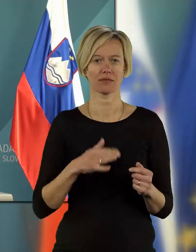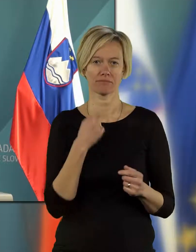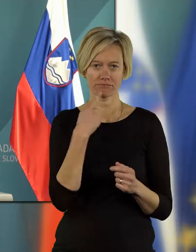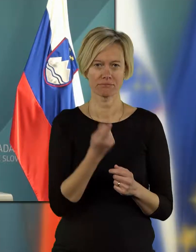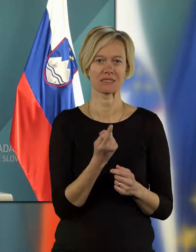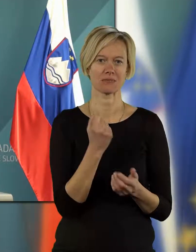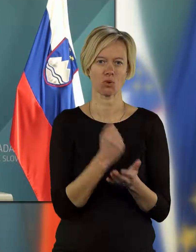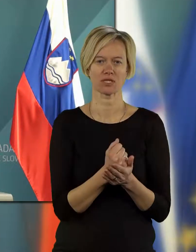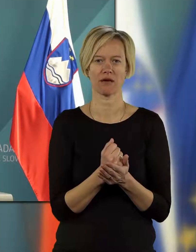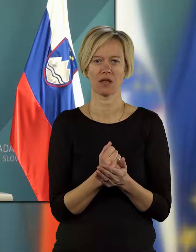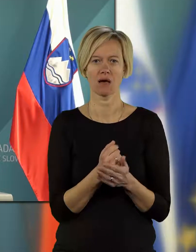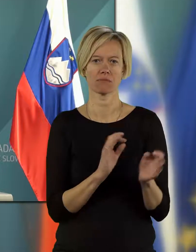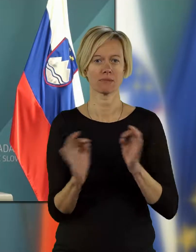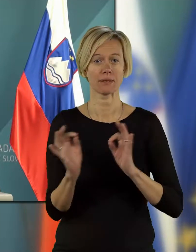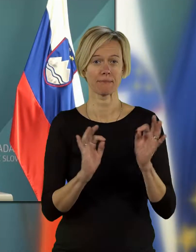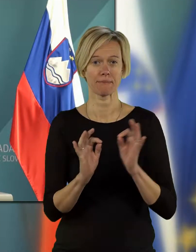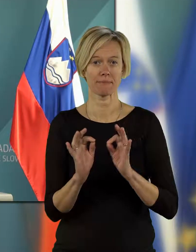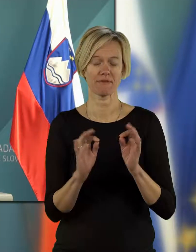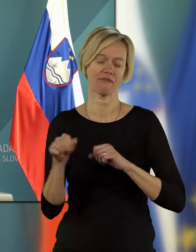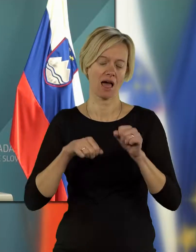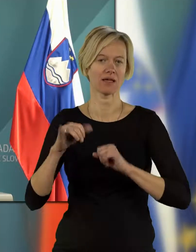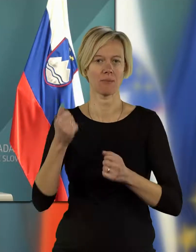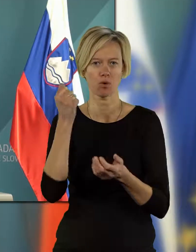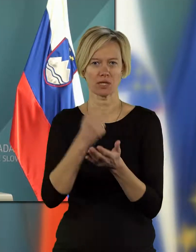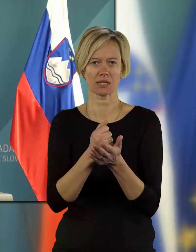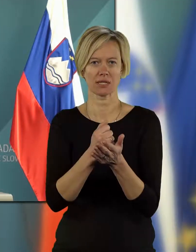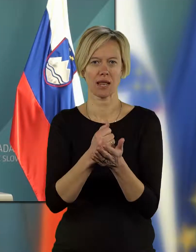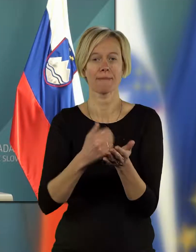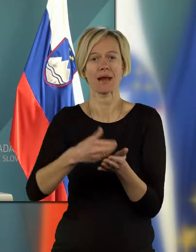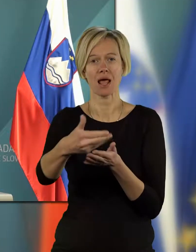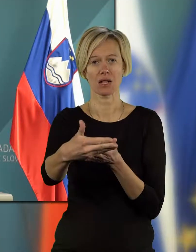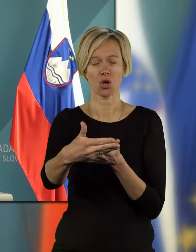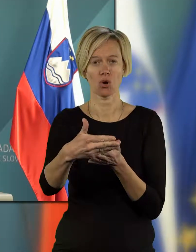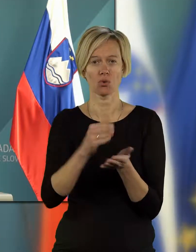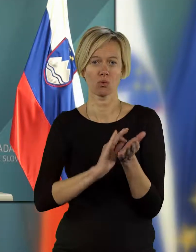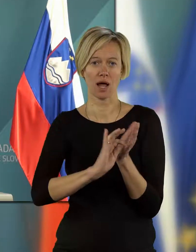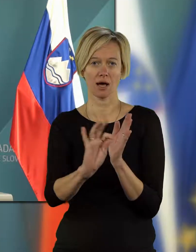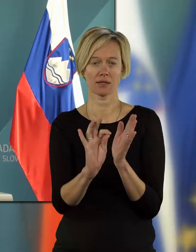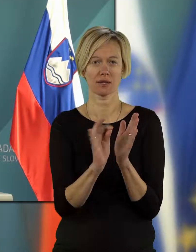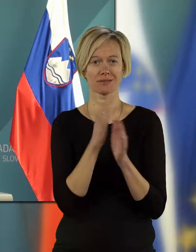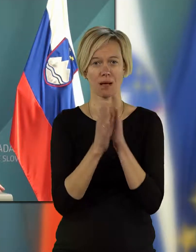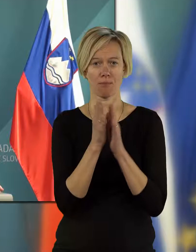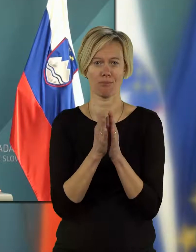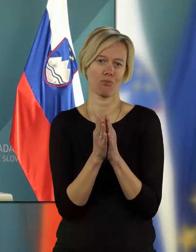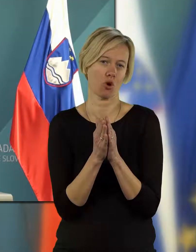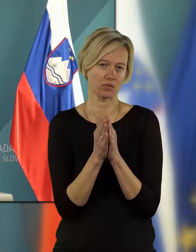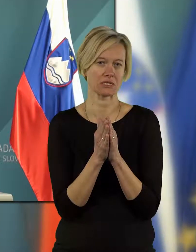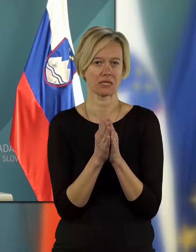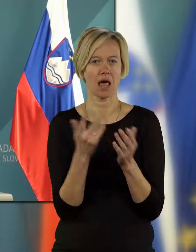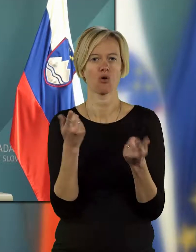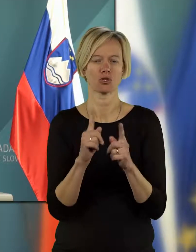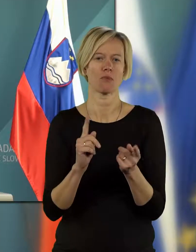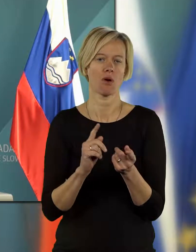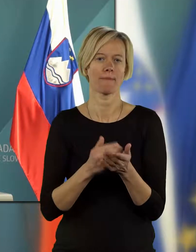bi jo rada izpostavila, pripravili oziroma vlada je potrdila predlog uradnega zaprosila oziroma